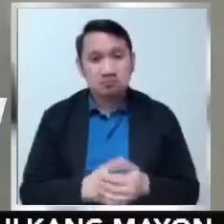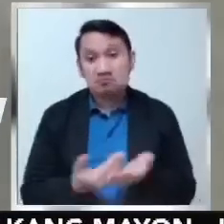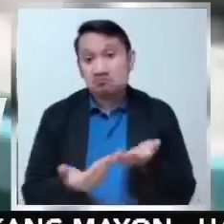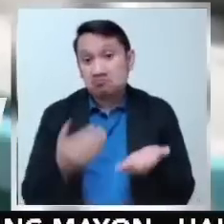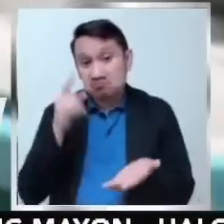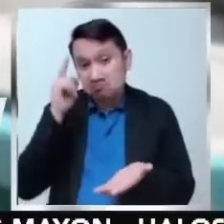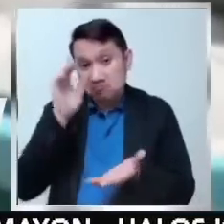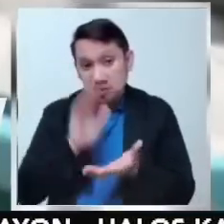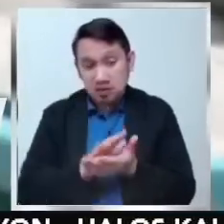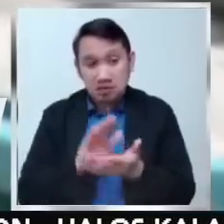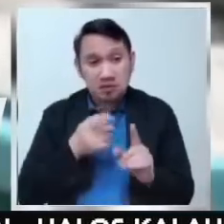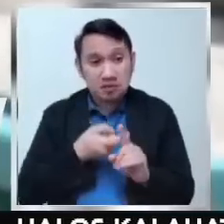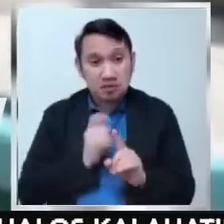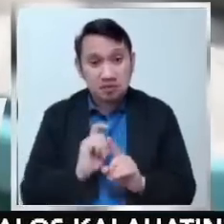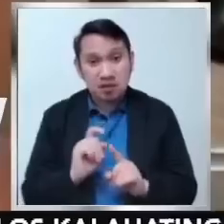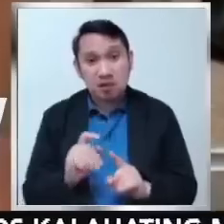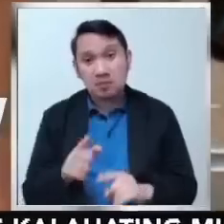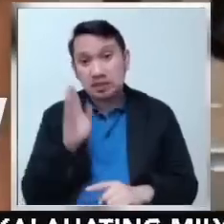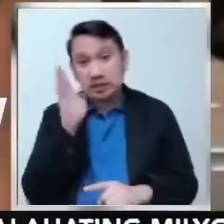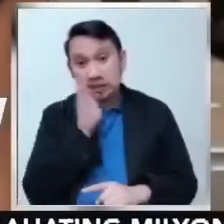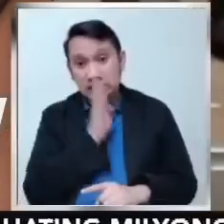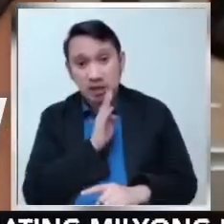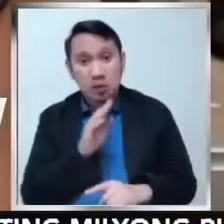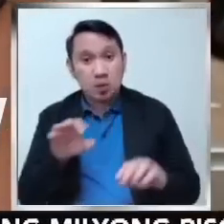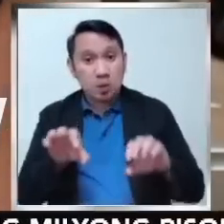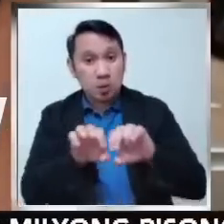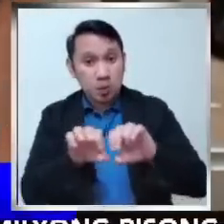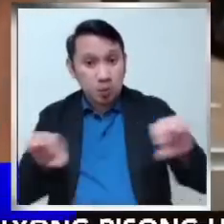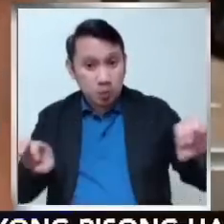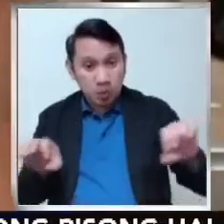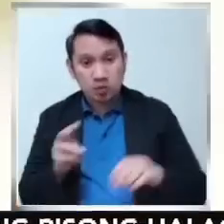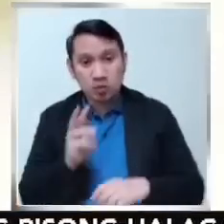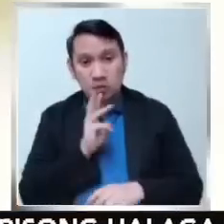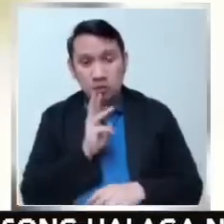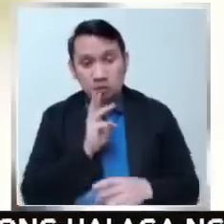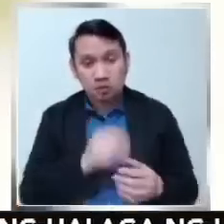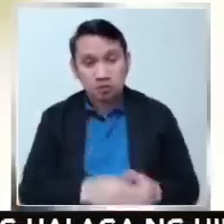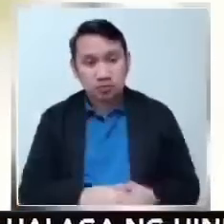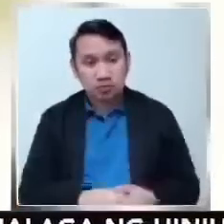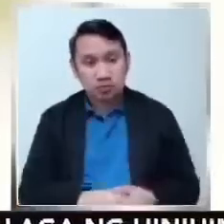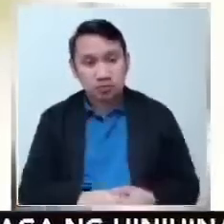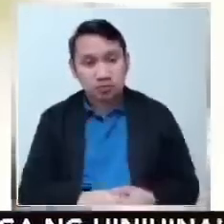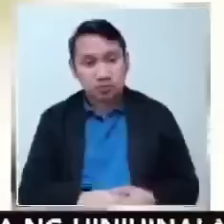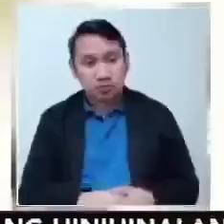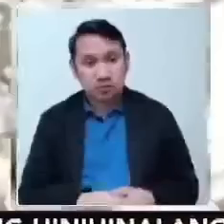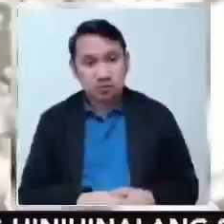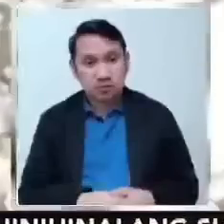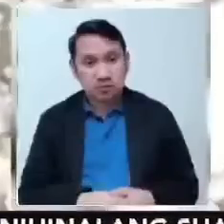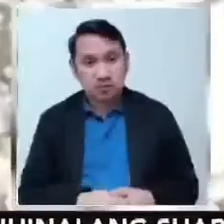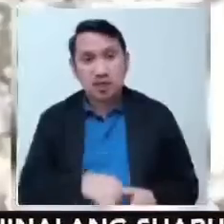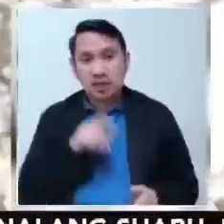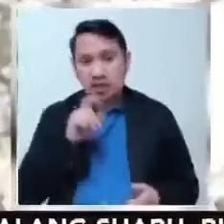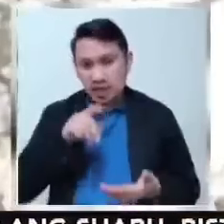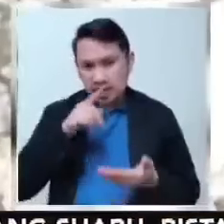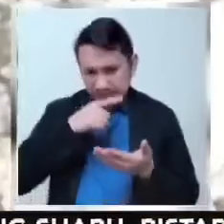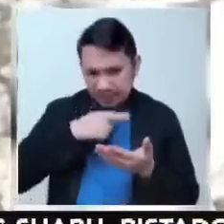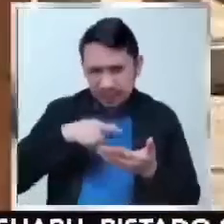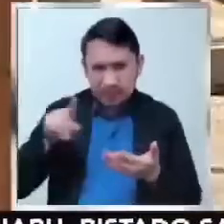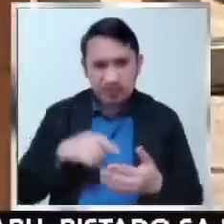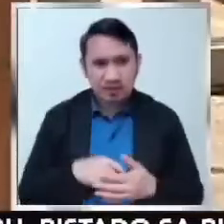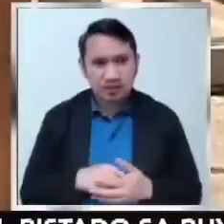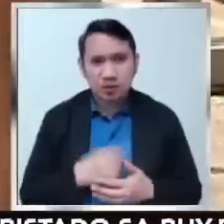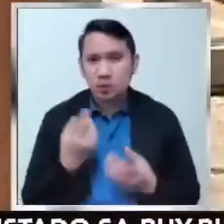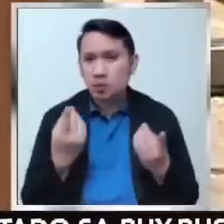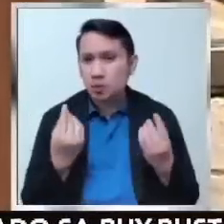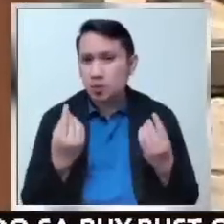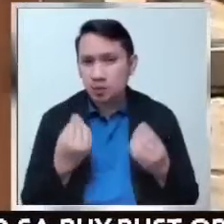ito sa tumatagas na tubo ng tubig. 5 years siguro yan. May mga nag-i-inspeksyon. Oo. Anong ginagawa?